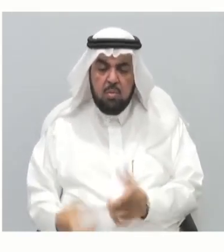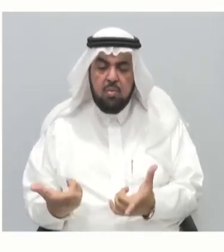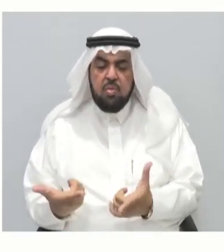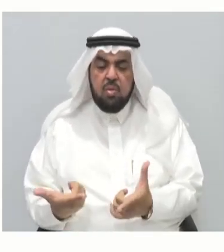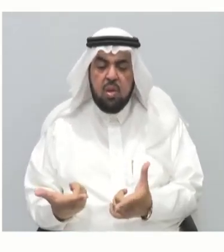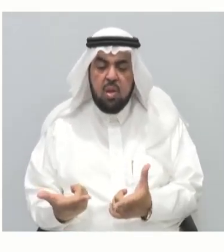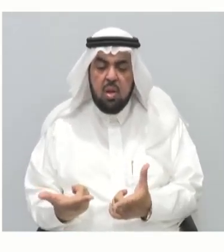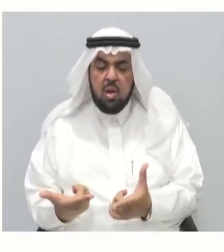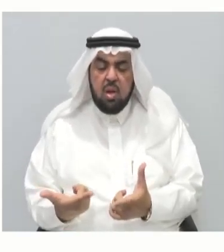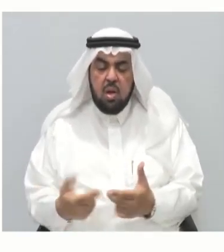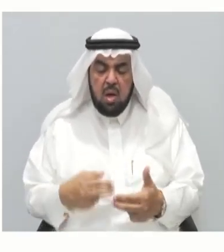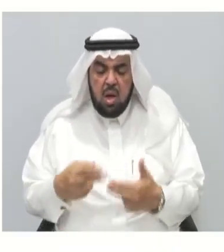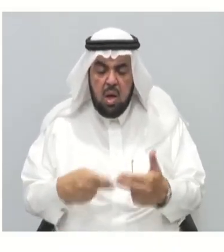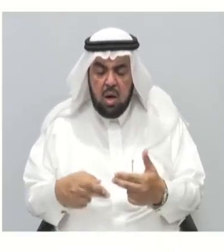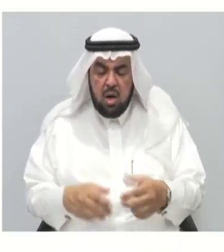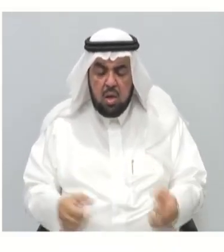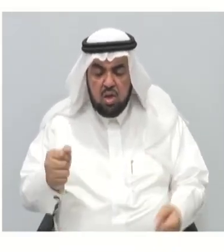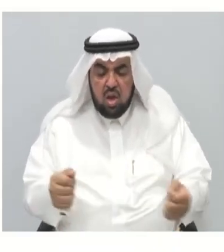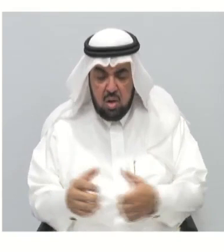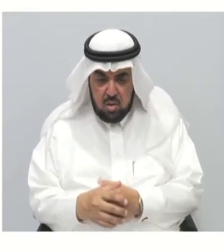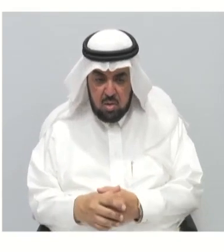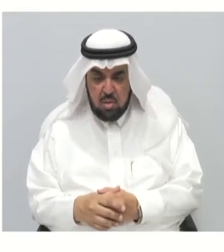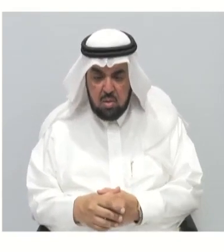تكون حركه السيارات